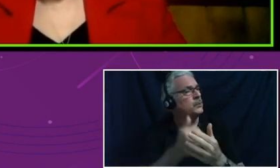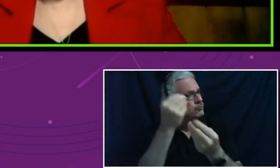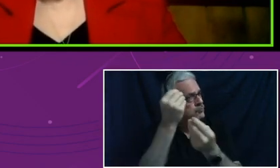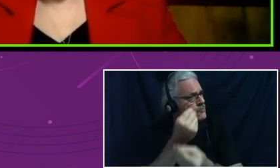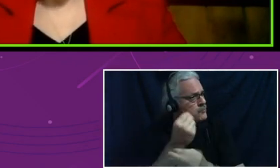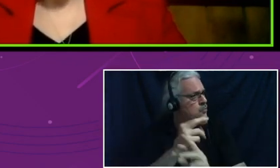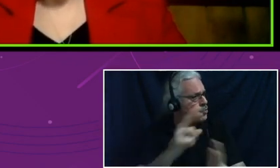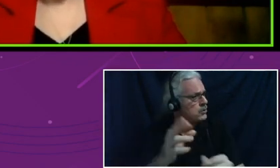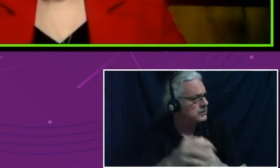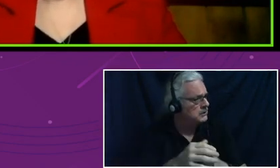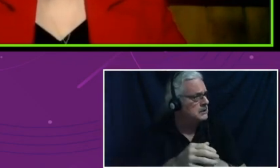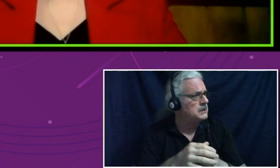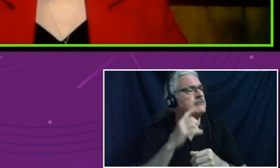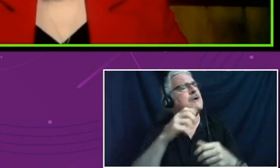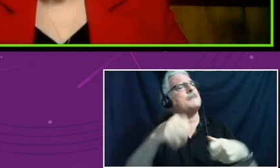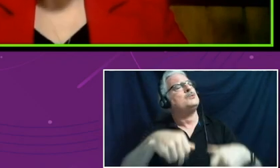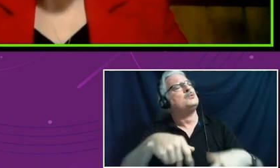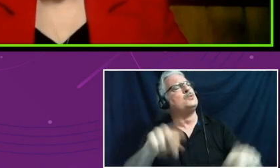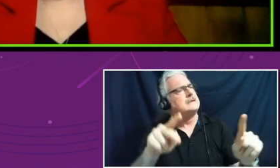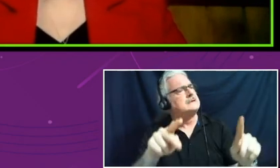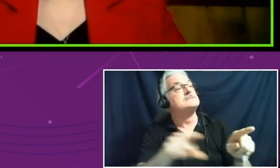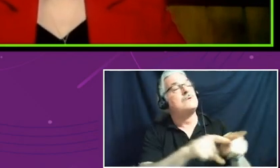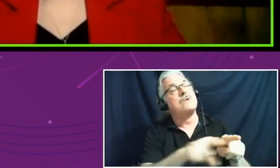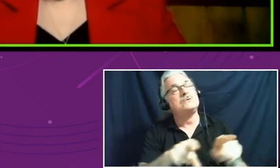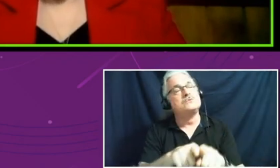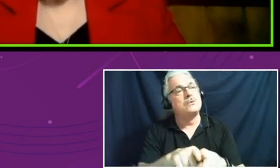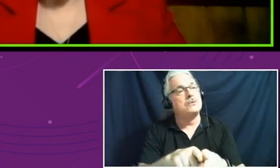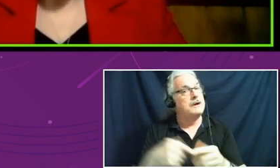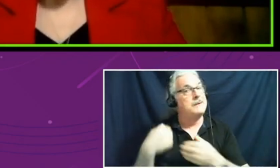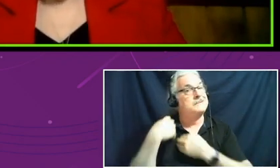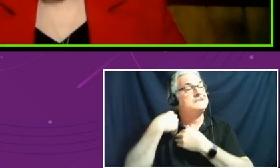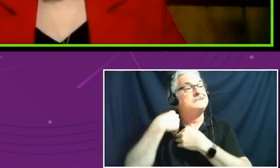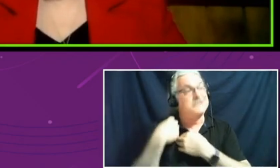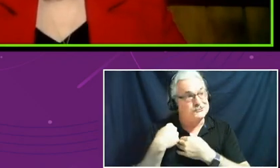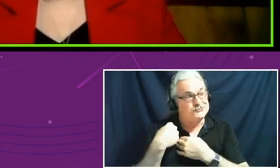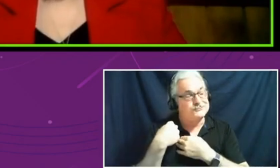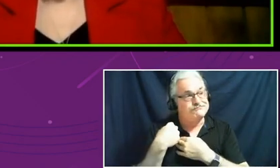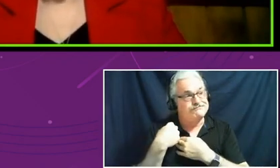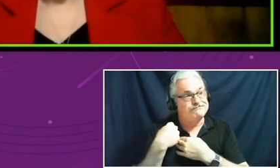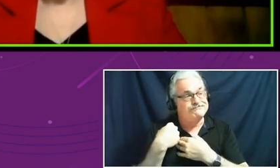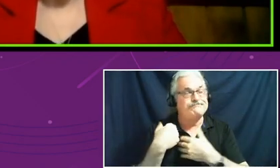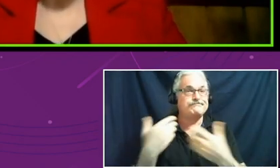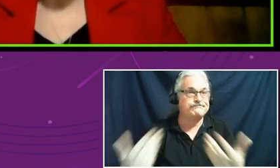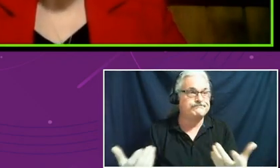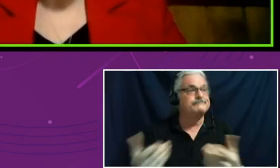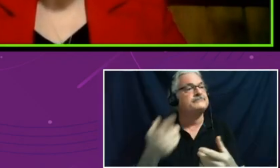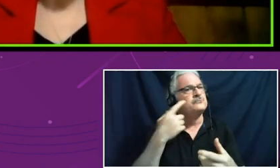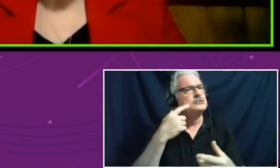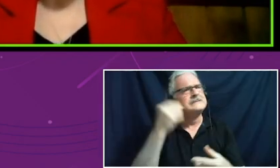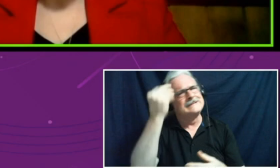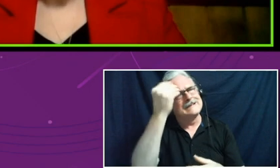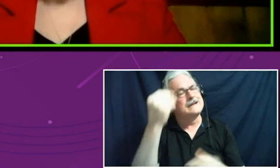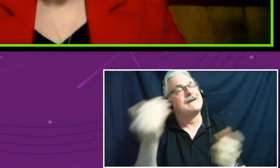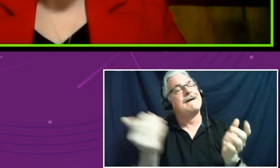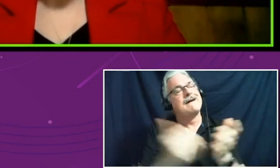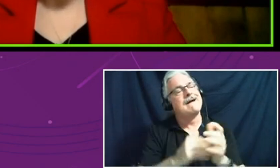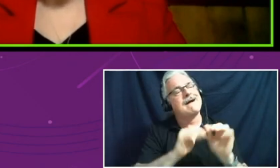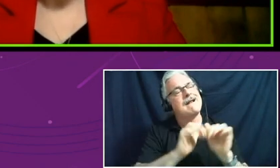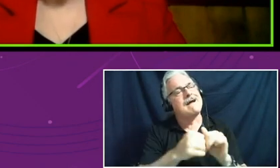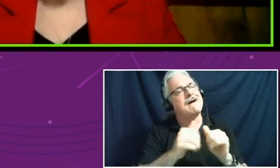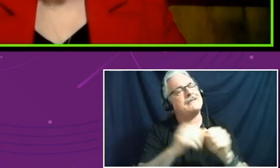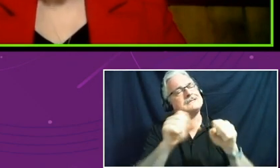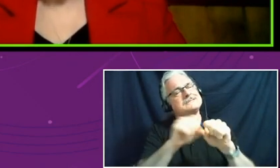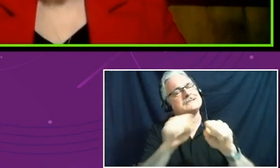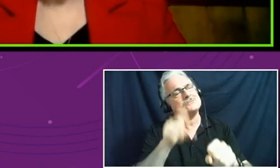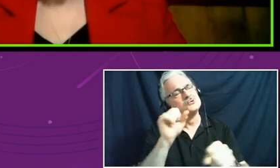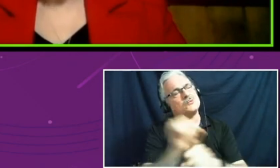Donc Manos Antoninis, qui est directeur, va nous en dire davantage au sujet des occasions à saisir, les possibilités qui se présentent et aussi